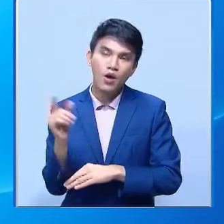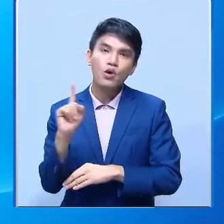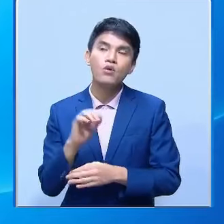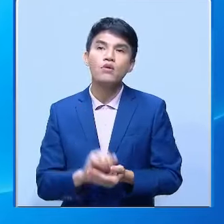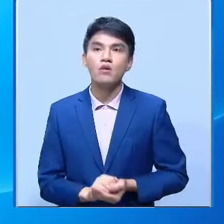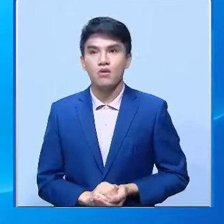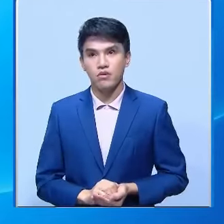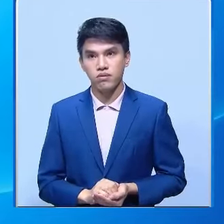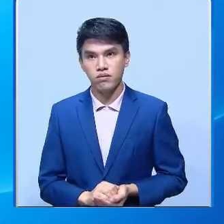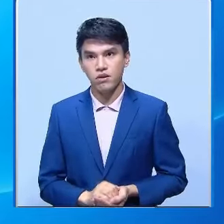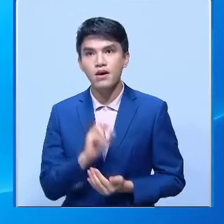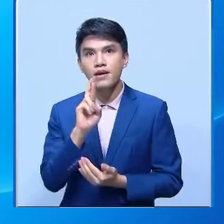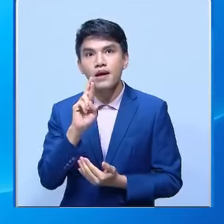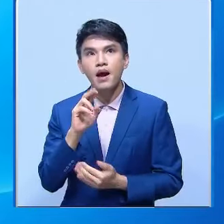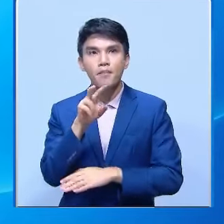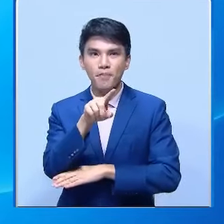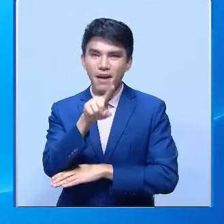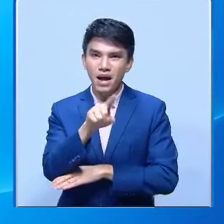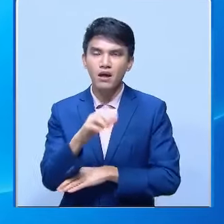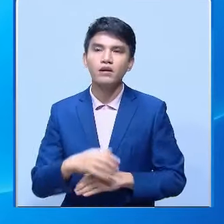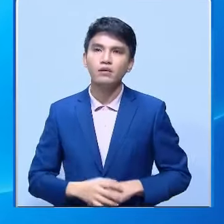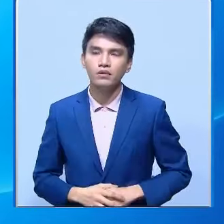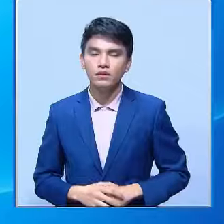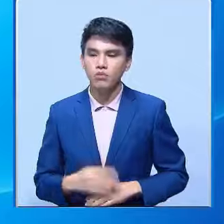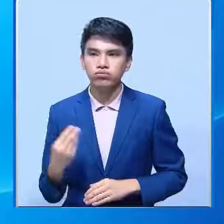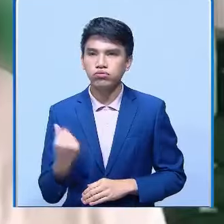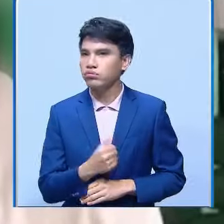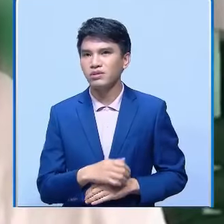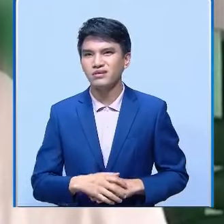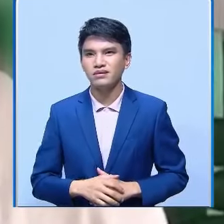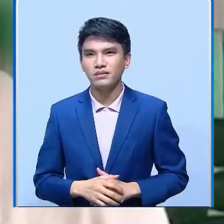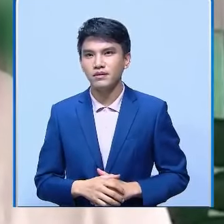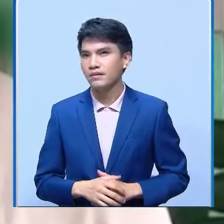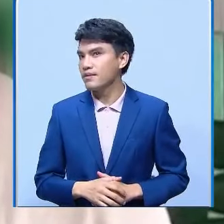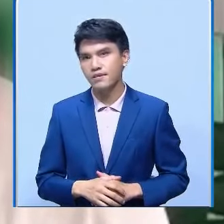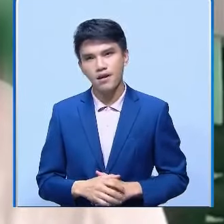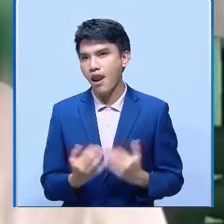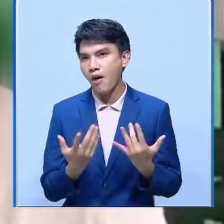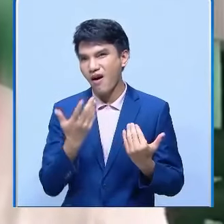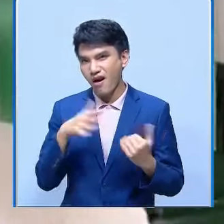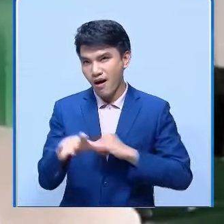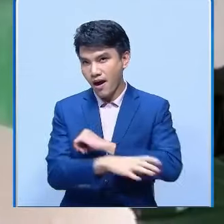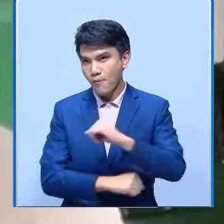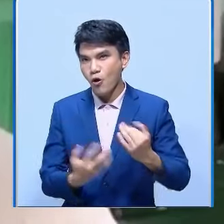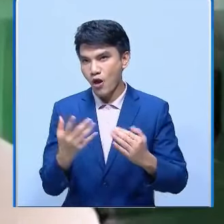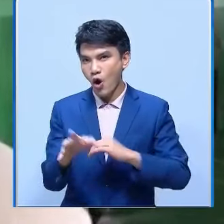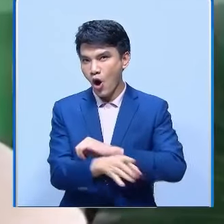อยอีกเที่ยงกว่าๆเกือบบ่ายแล้วหูมันไปไวมากเลยแสดงว่ามันจ้องเป็นขโมยไปเลยอ่ะ